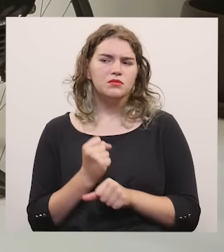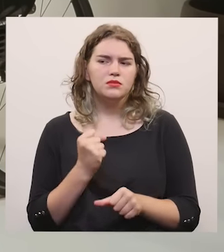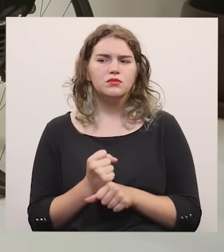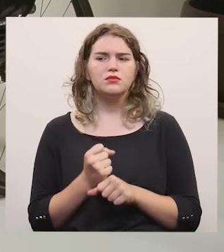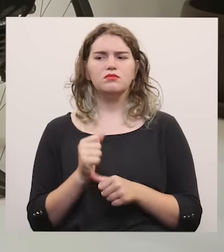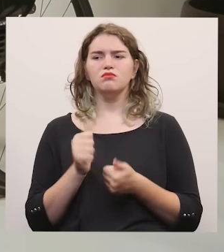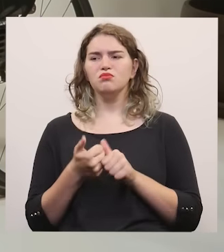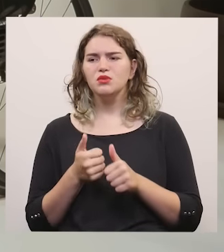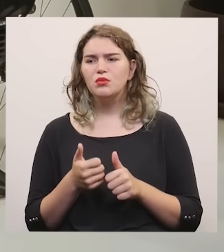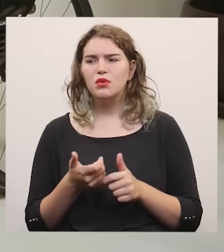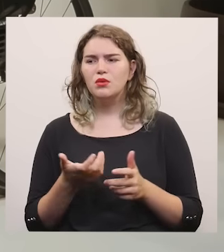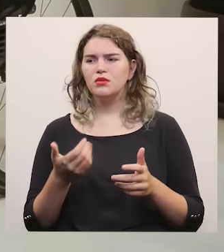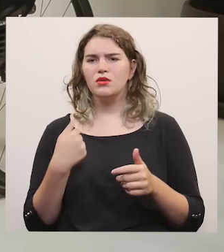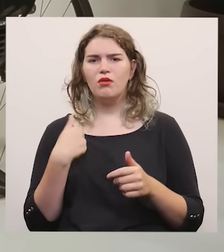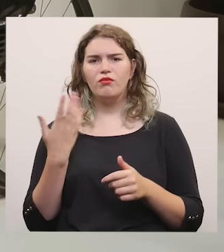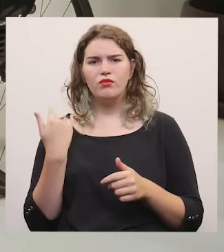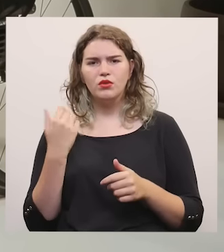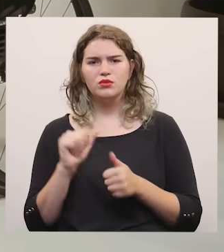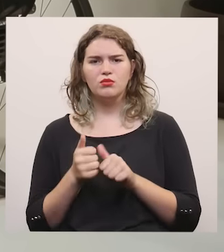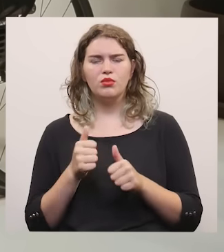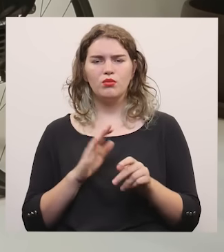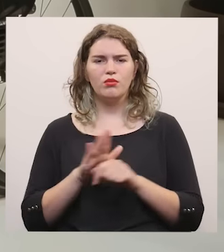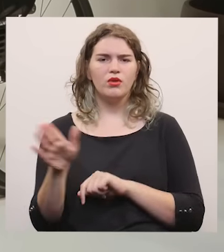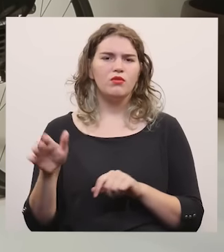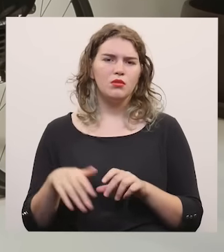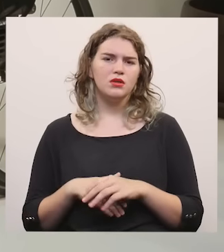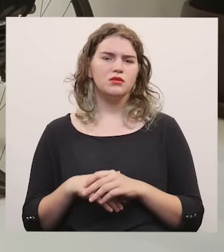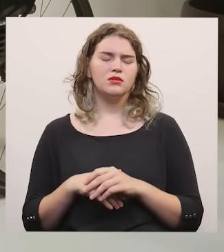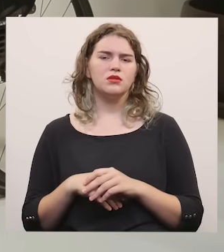serviciu, sport, eu am fost sportiv de performanță.